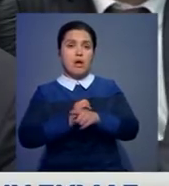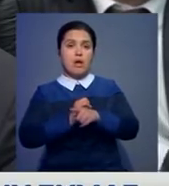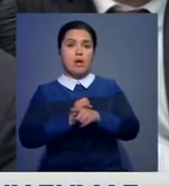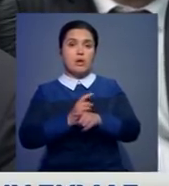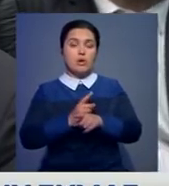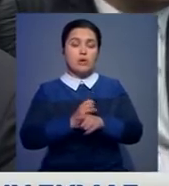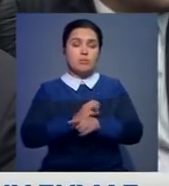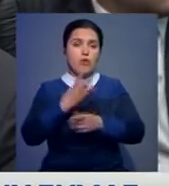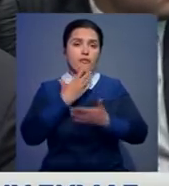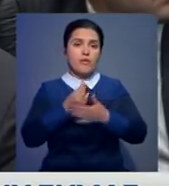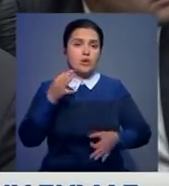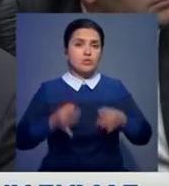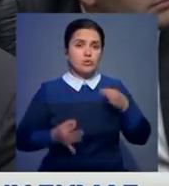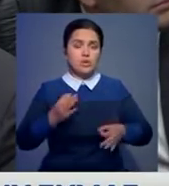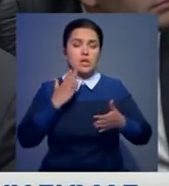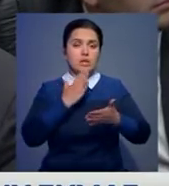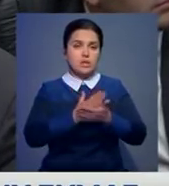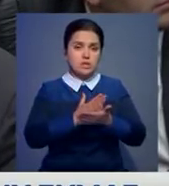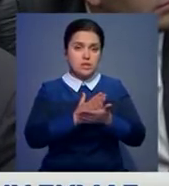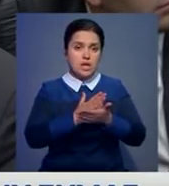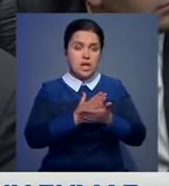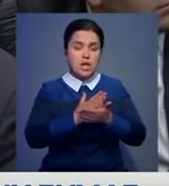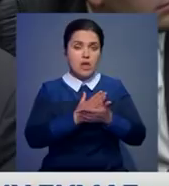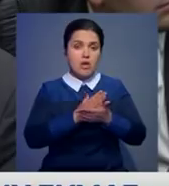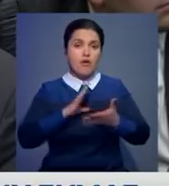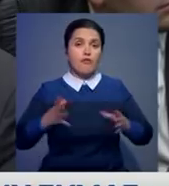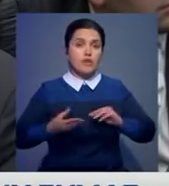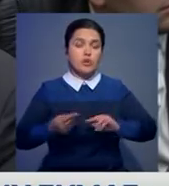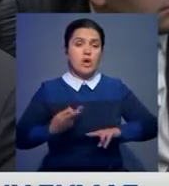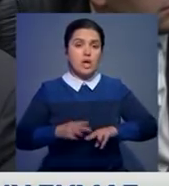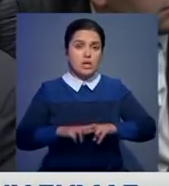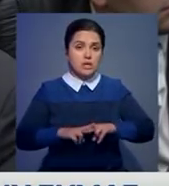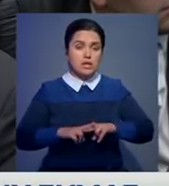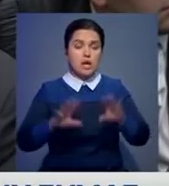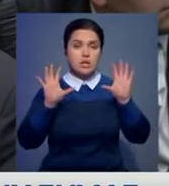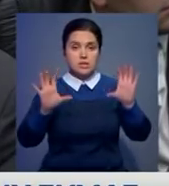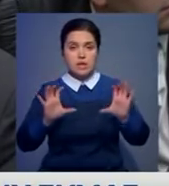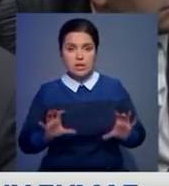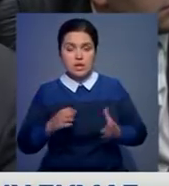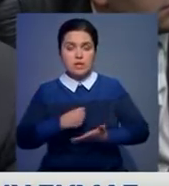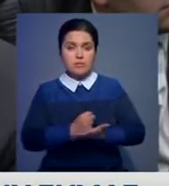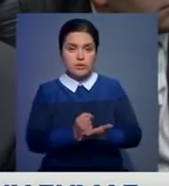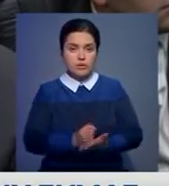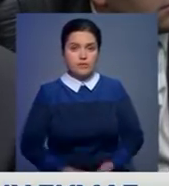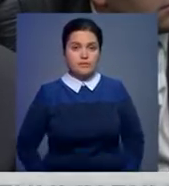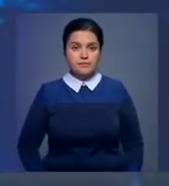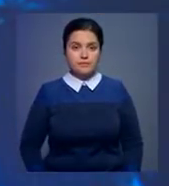МФЦА и Международным арбитражным центром. Все это законодательно закреплено.